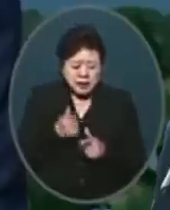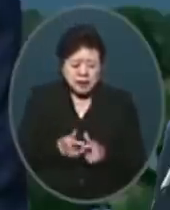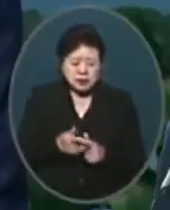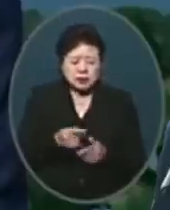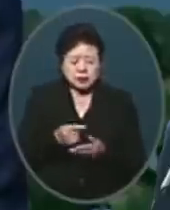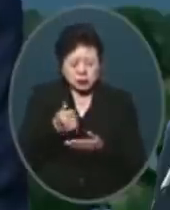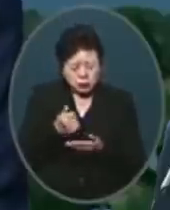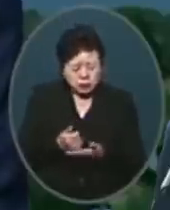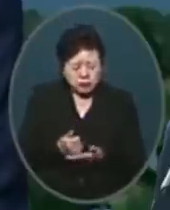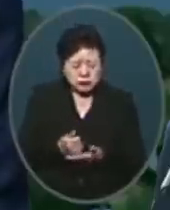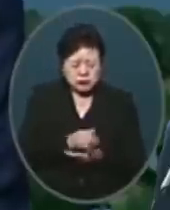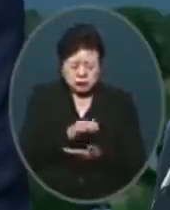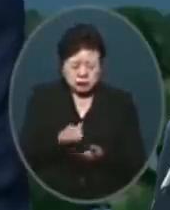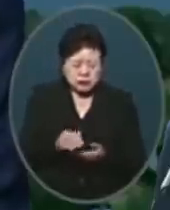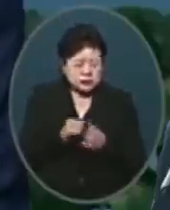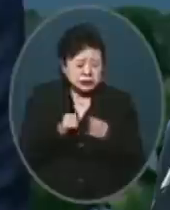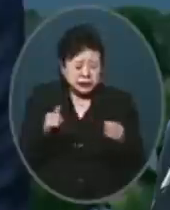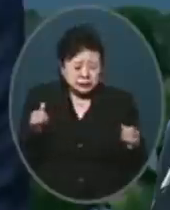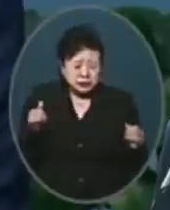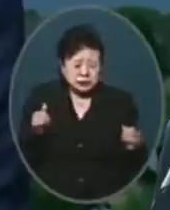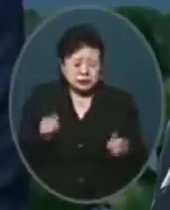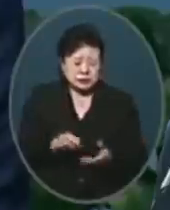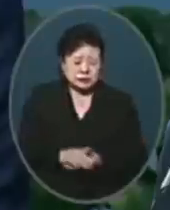예수님을 모시고 있는 사람을